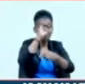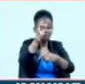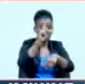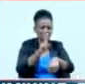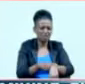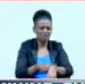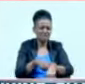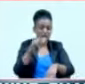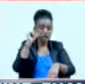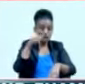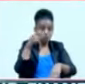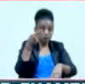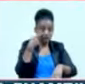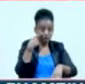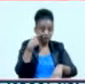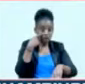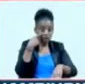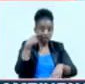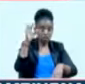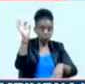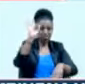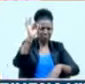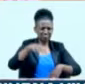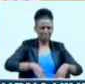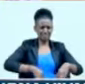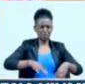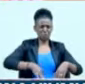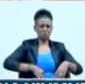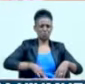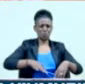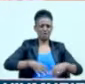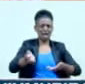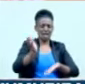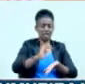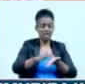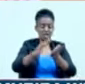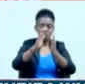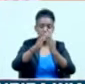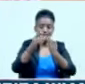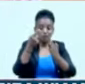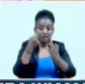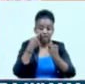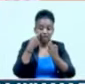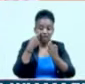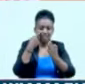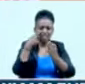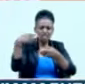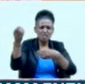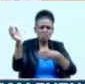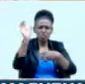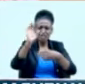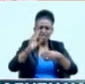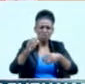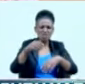umwanya. Ejo akisanga yatwaye iyo nda. Abenshi muri uno mujyi ni abakarasi. Akavuga ati ngiye ntabwo